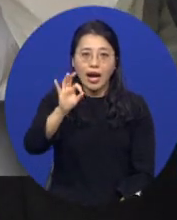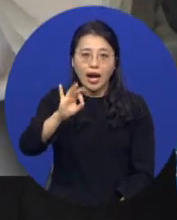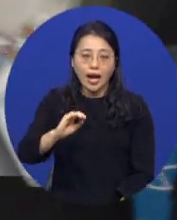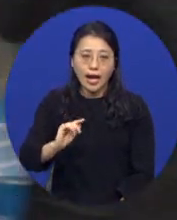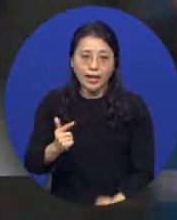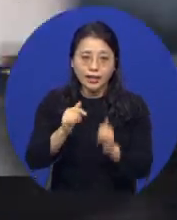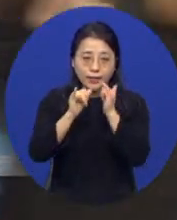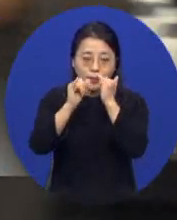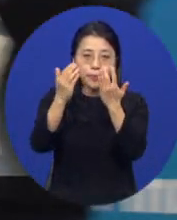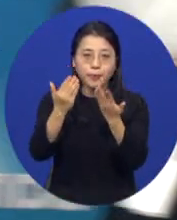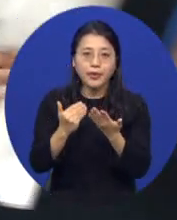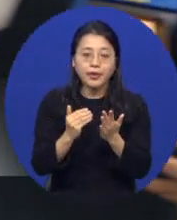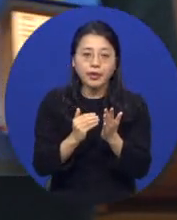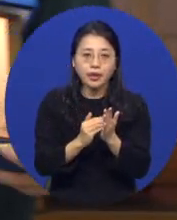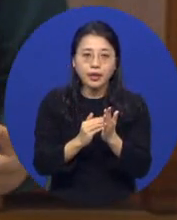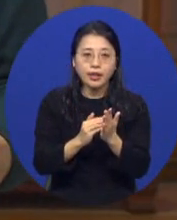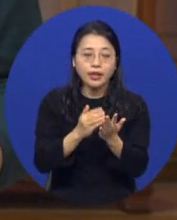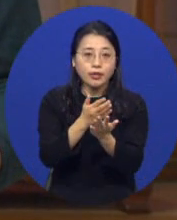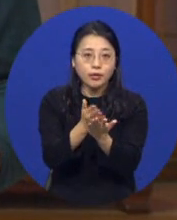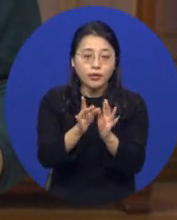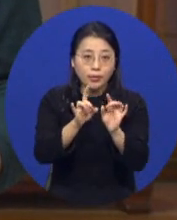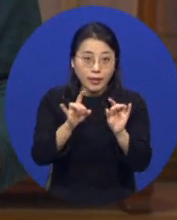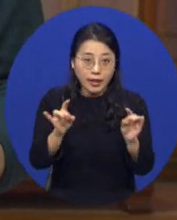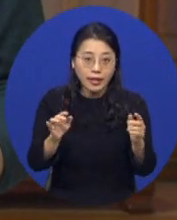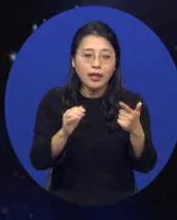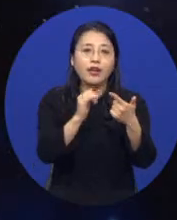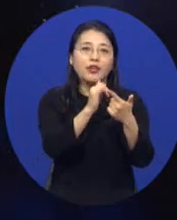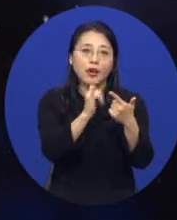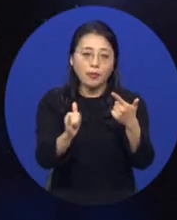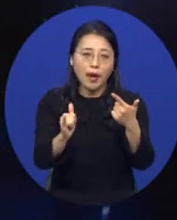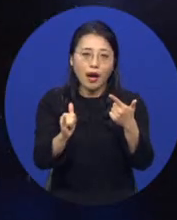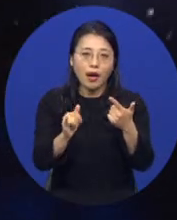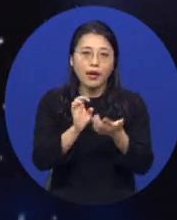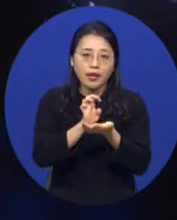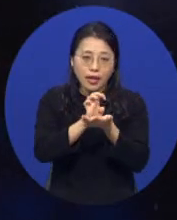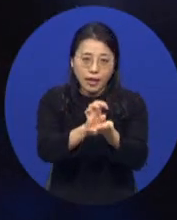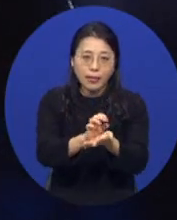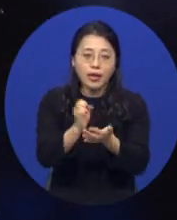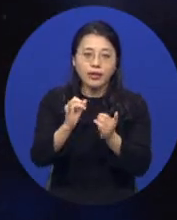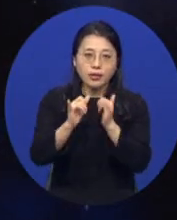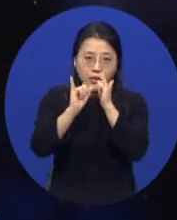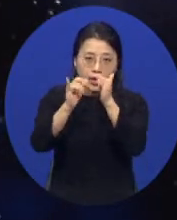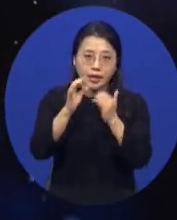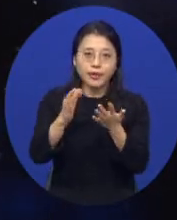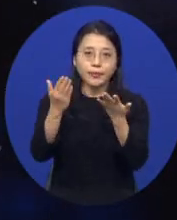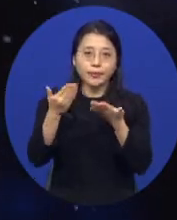대상을 수상하는 등 부문별 수상자 6명이 상패와 상금을 받았습니다.